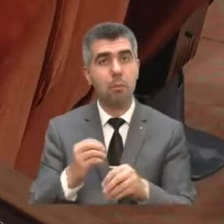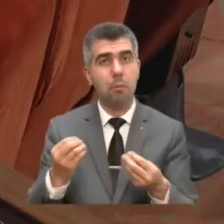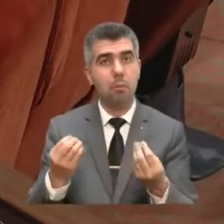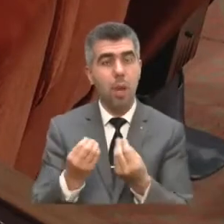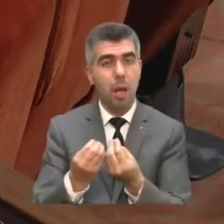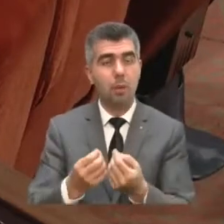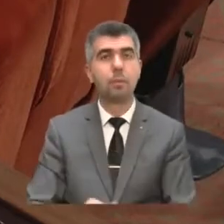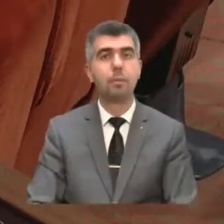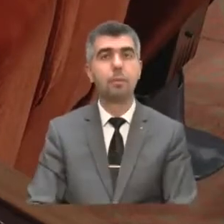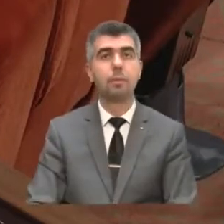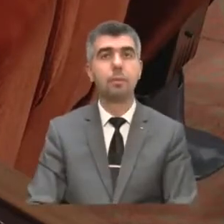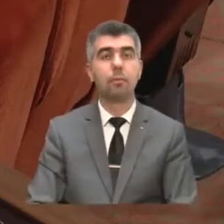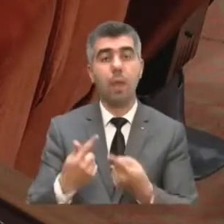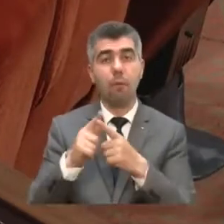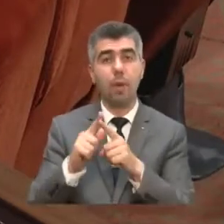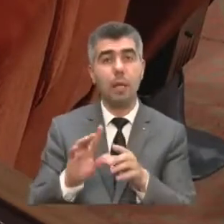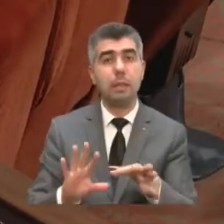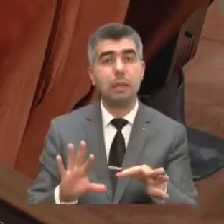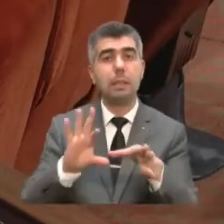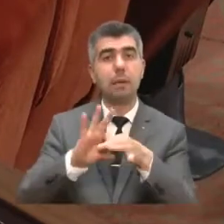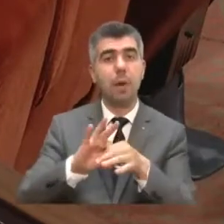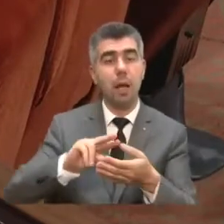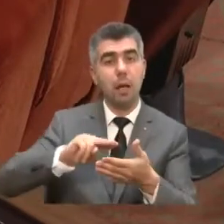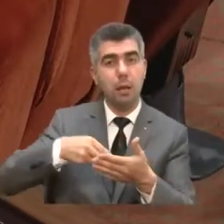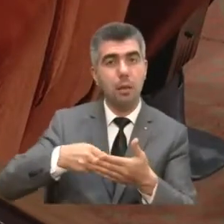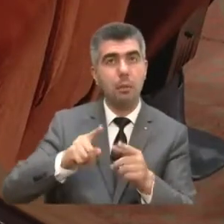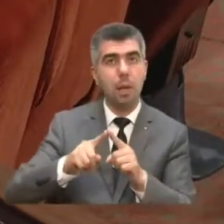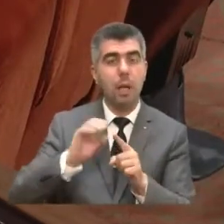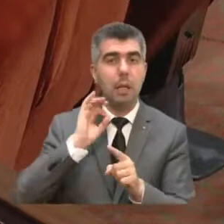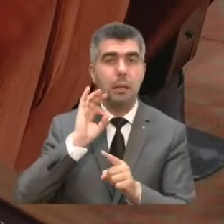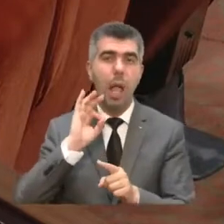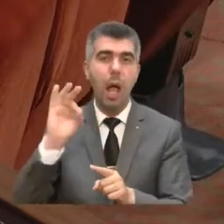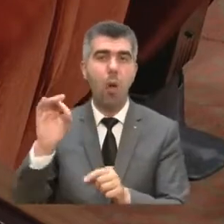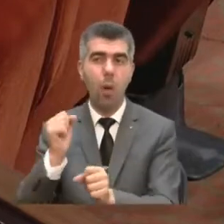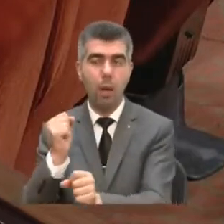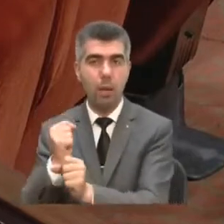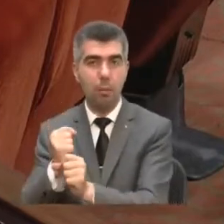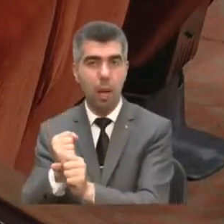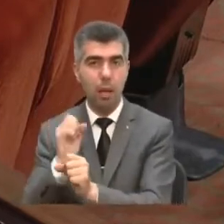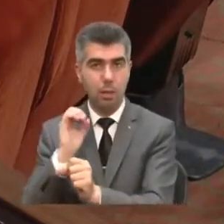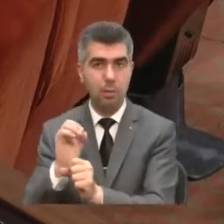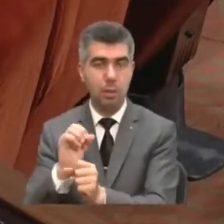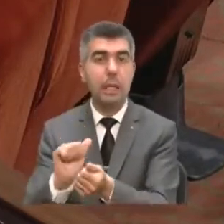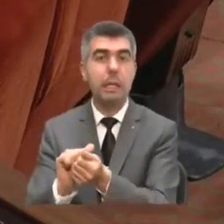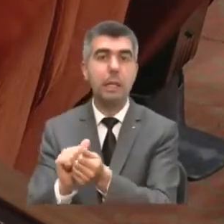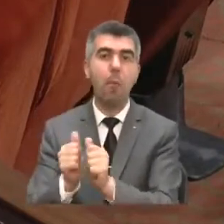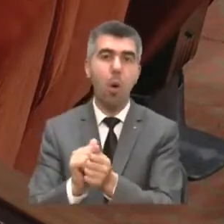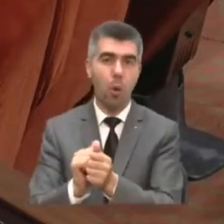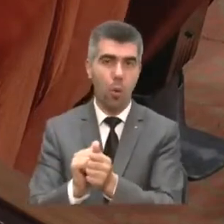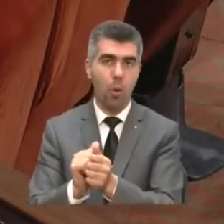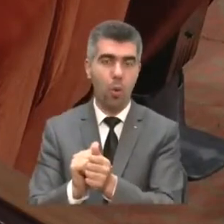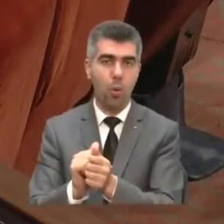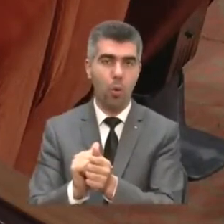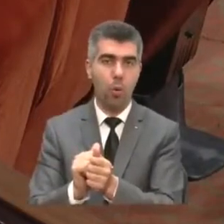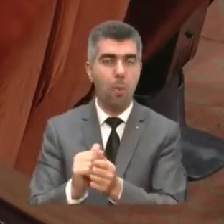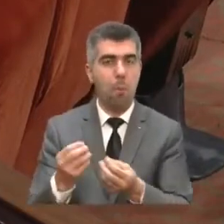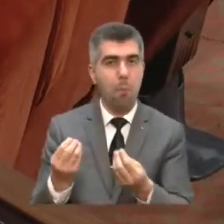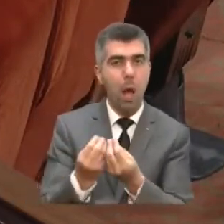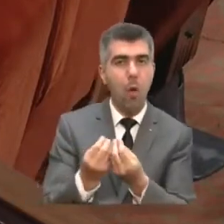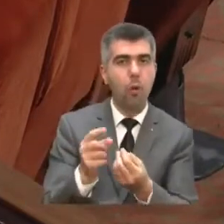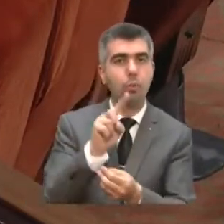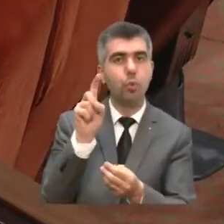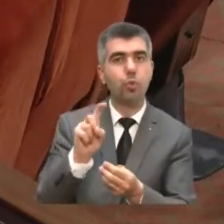واحد اتفاقيه للممارسات الاختصاصات المشتركه في المجال ديال الرياضه مع الجامعه